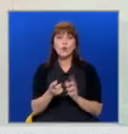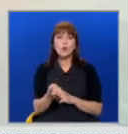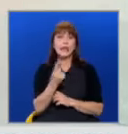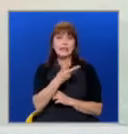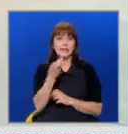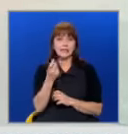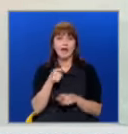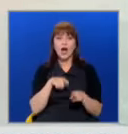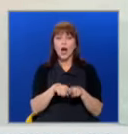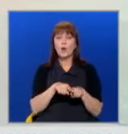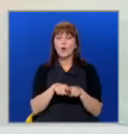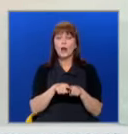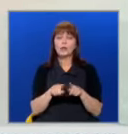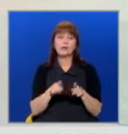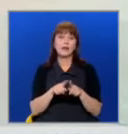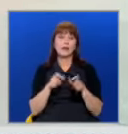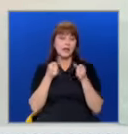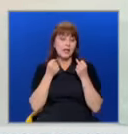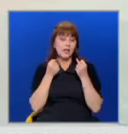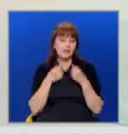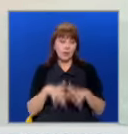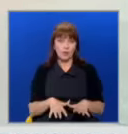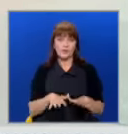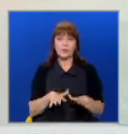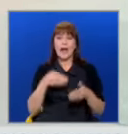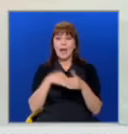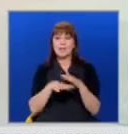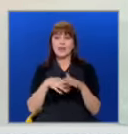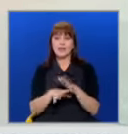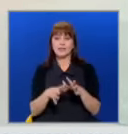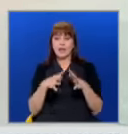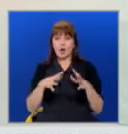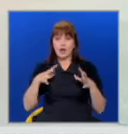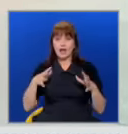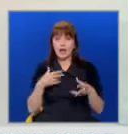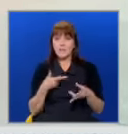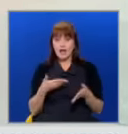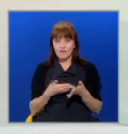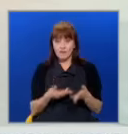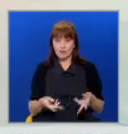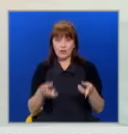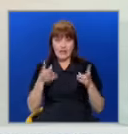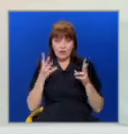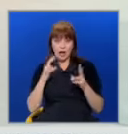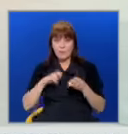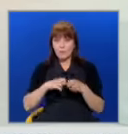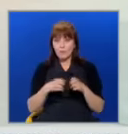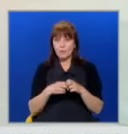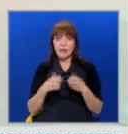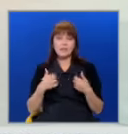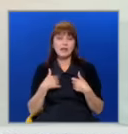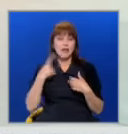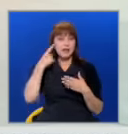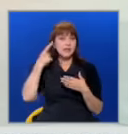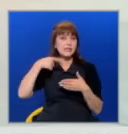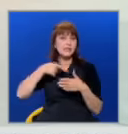просто изнемогват. Миграционният натиск е все по-голям. Вместо да решаваме един проблем, ние го задълбочаваме. И в